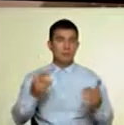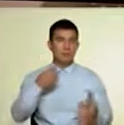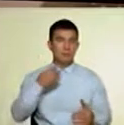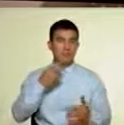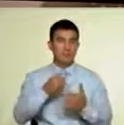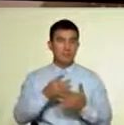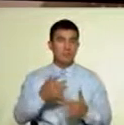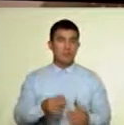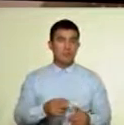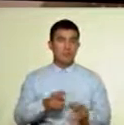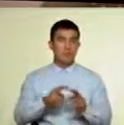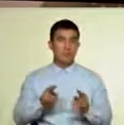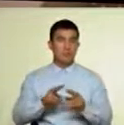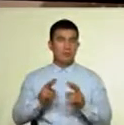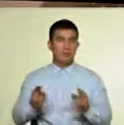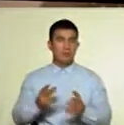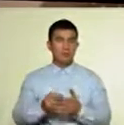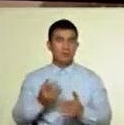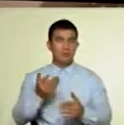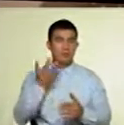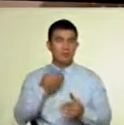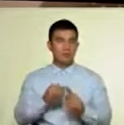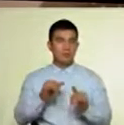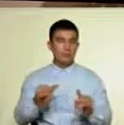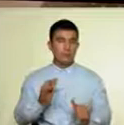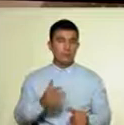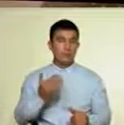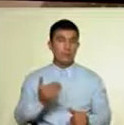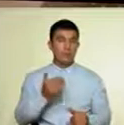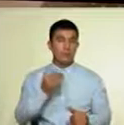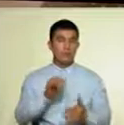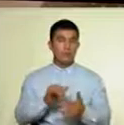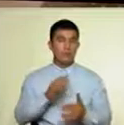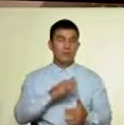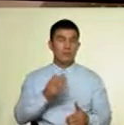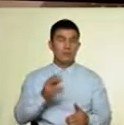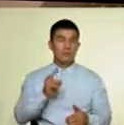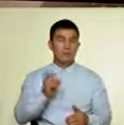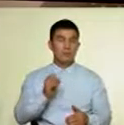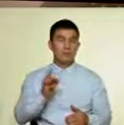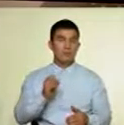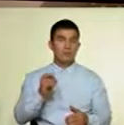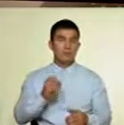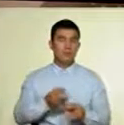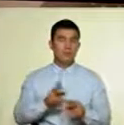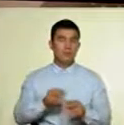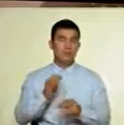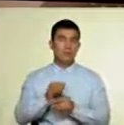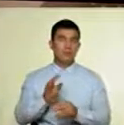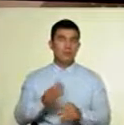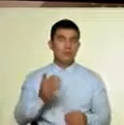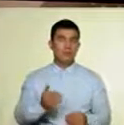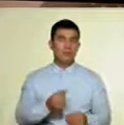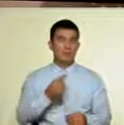foydalandik? Bir xil asosli darajalar ko'paytirilganda uning darajalari qo'shiladi. Shuning uchun mana bu yerda 1